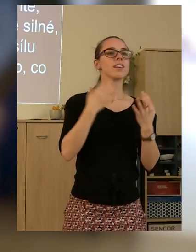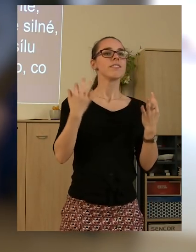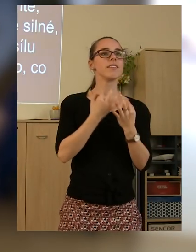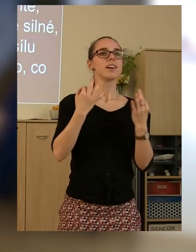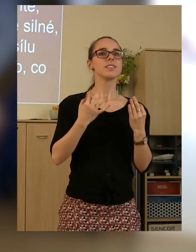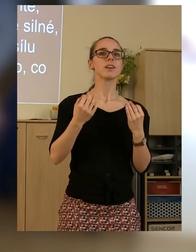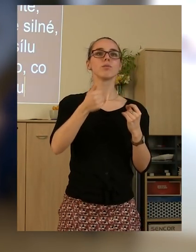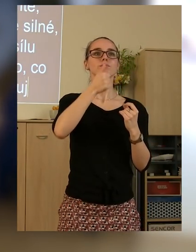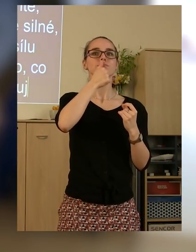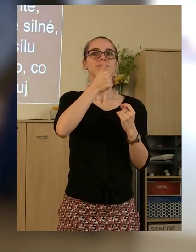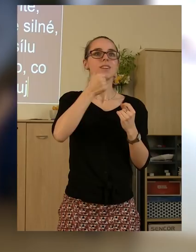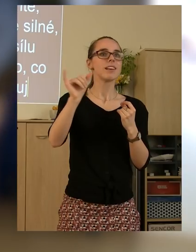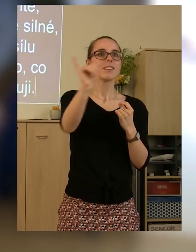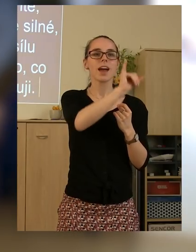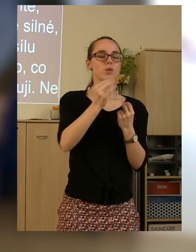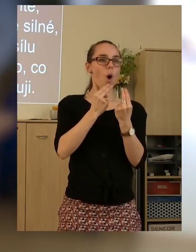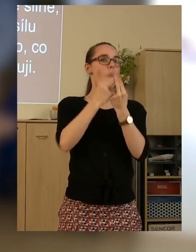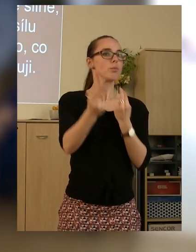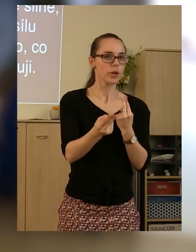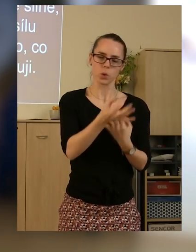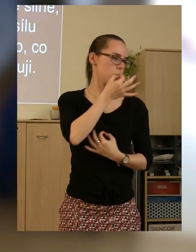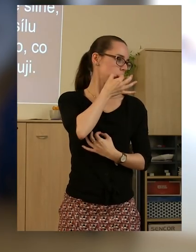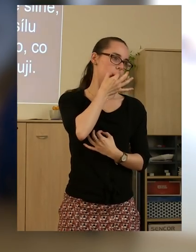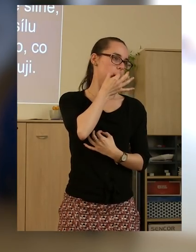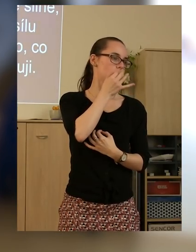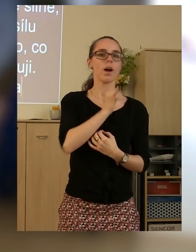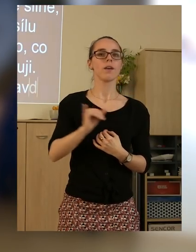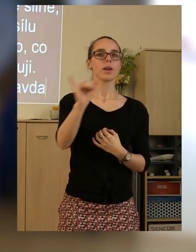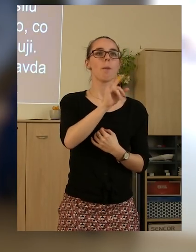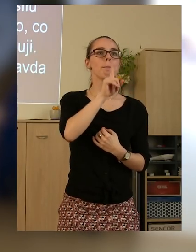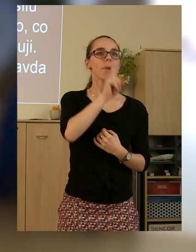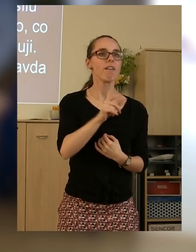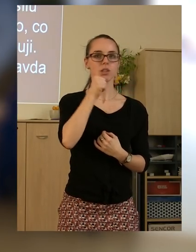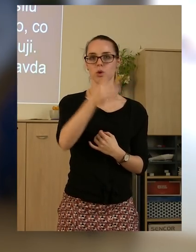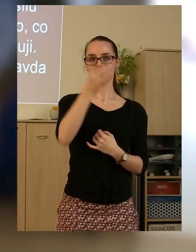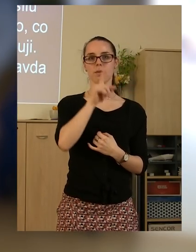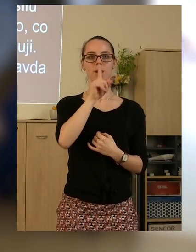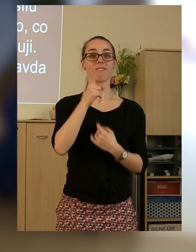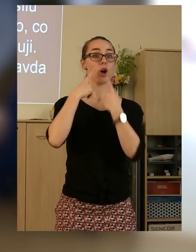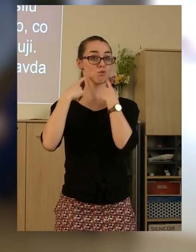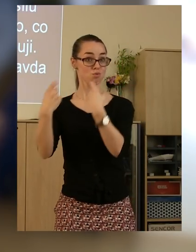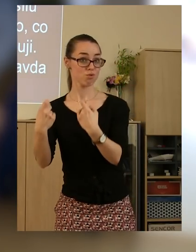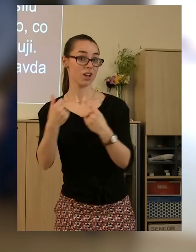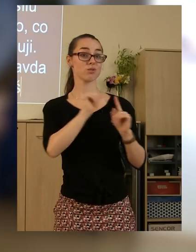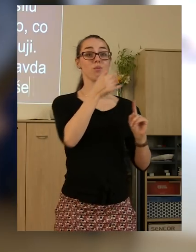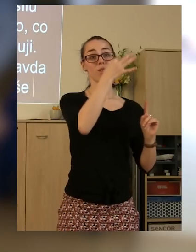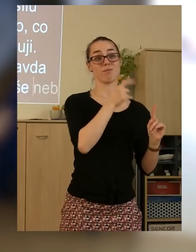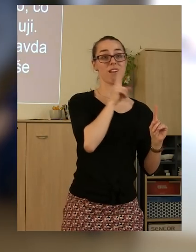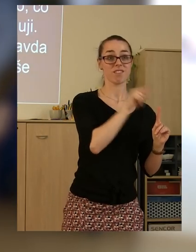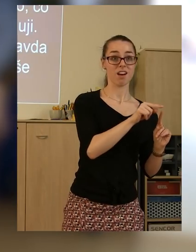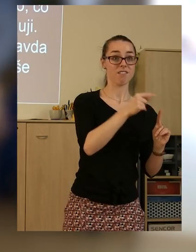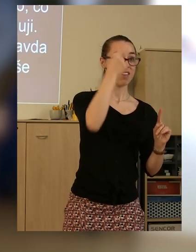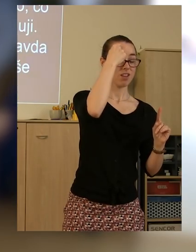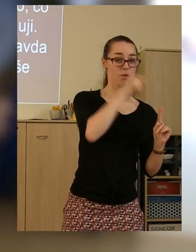neexistuje jedna pravda. Pravda nespočívá v tom, co říká duše, a pravda ani nespočívá v tom, co říká vědomí. Jako to, co